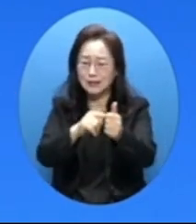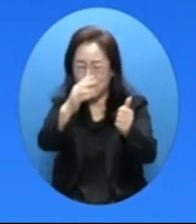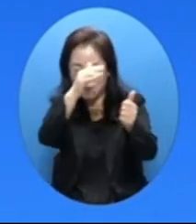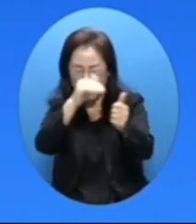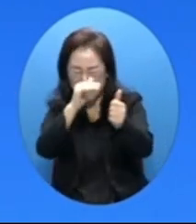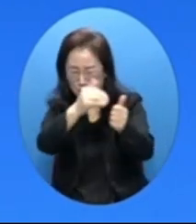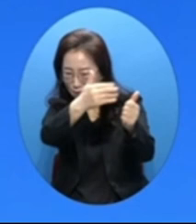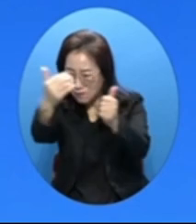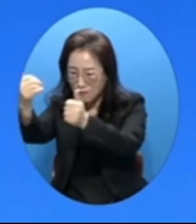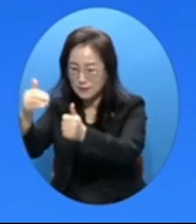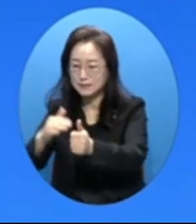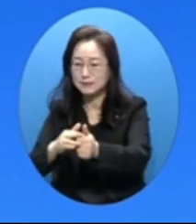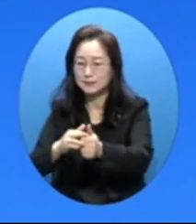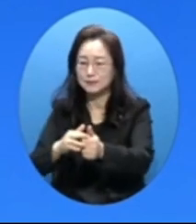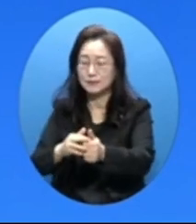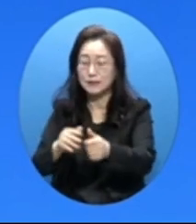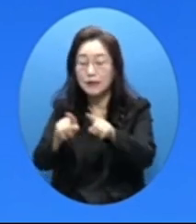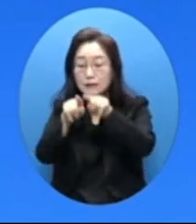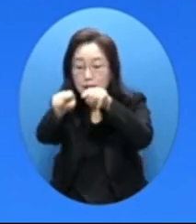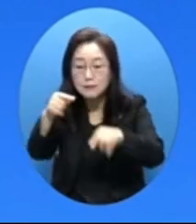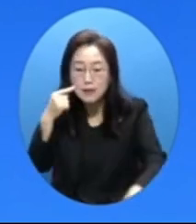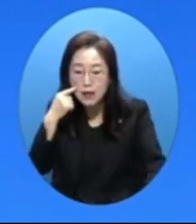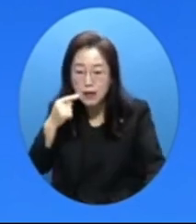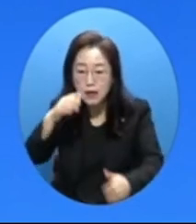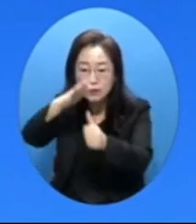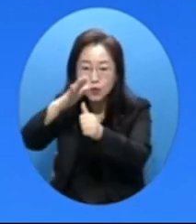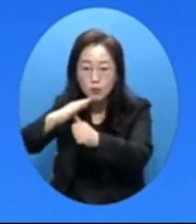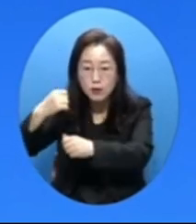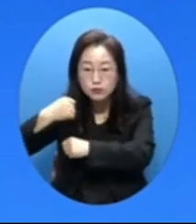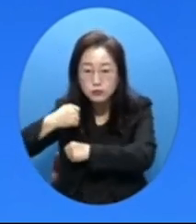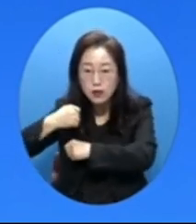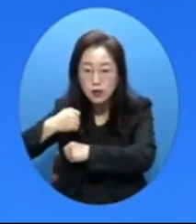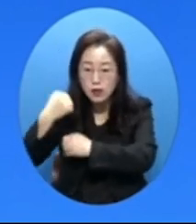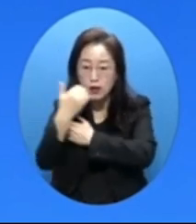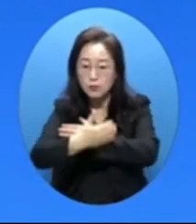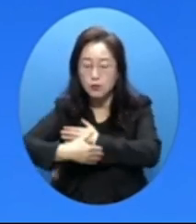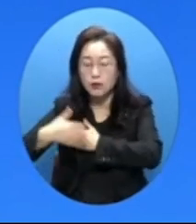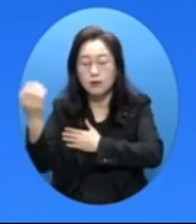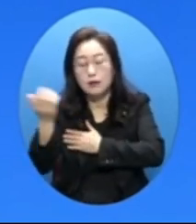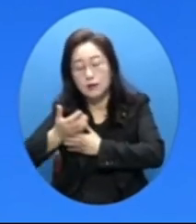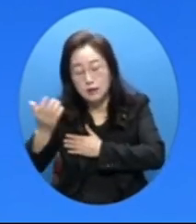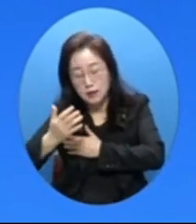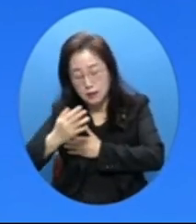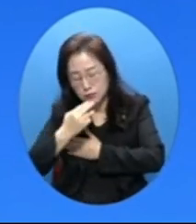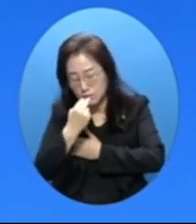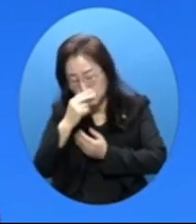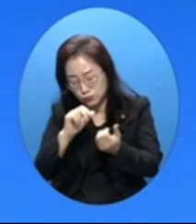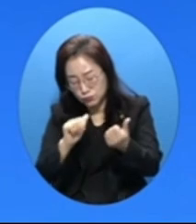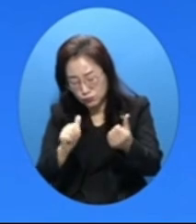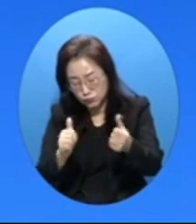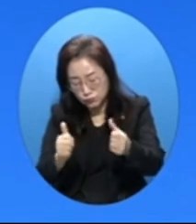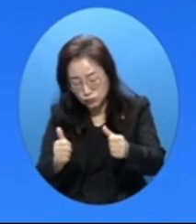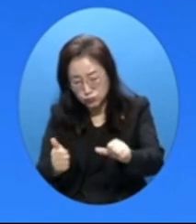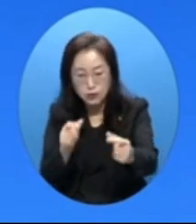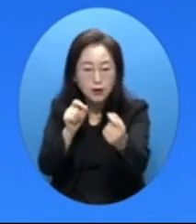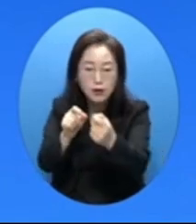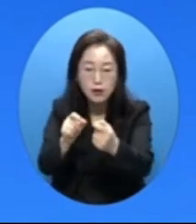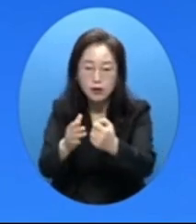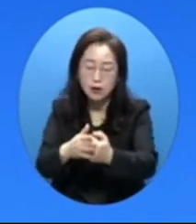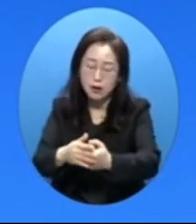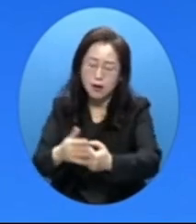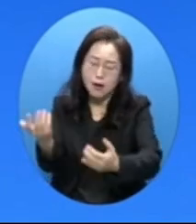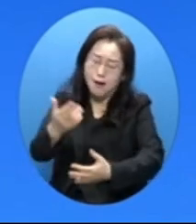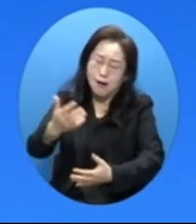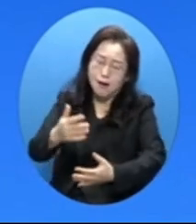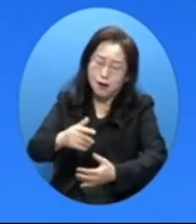윗들을 깨어서 갑니다 어린 병사가 온몸이 통증 속에 죽어가면서 죽음의 두려움 때문에